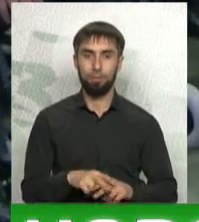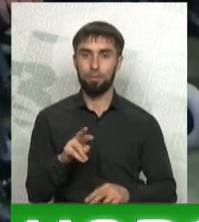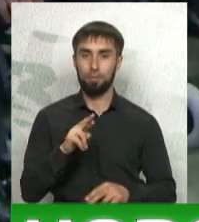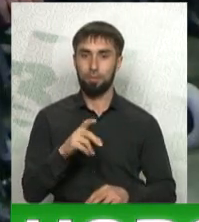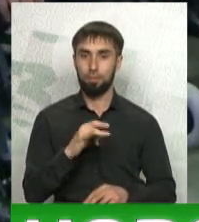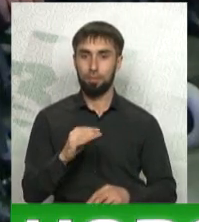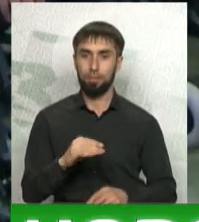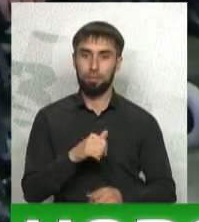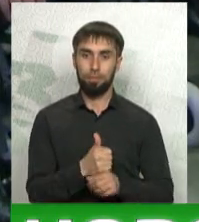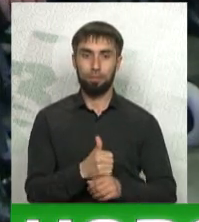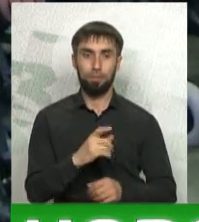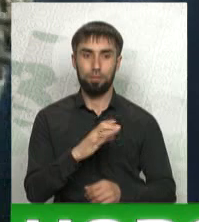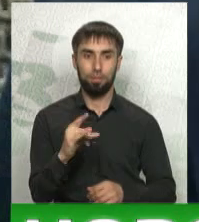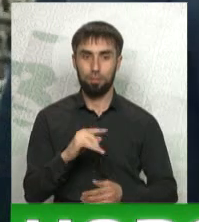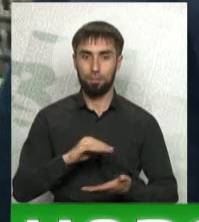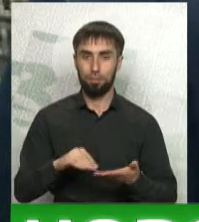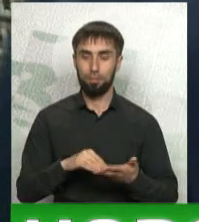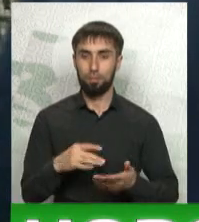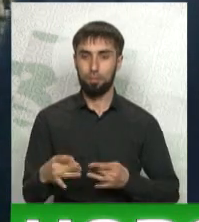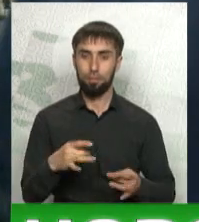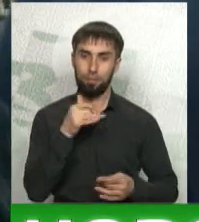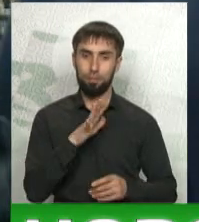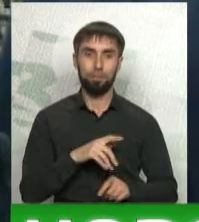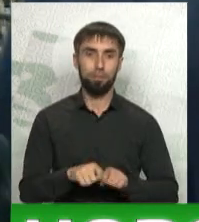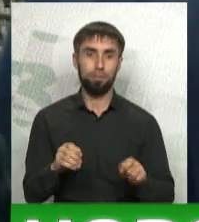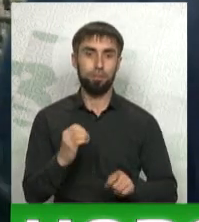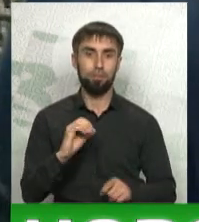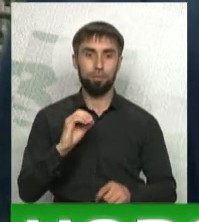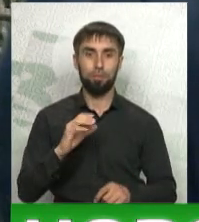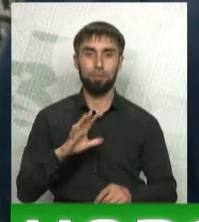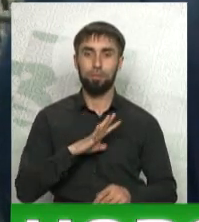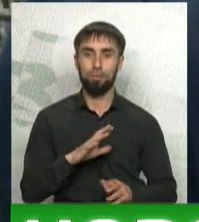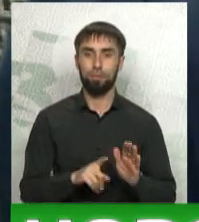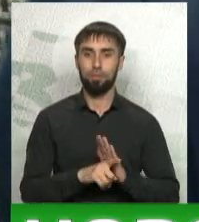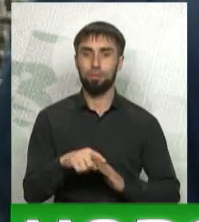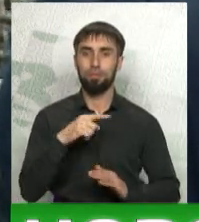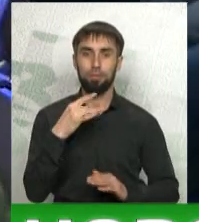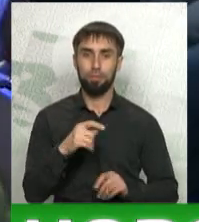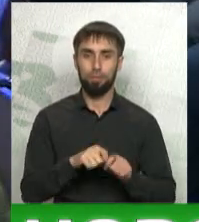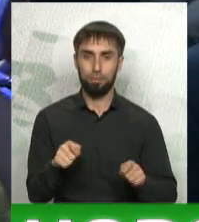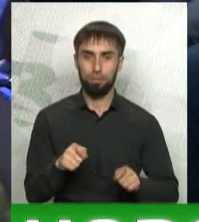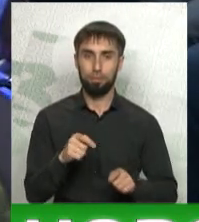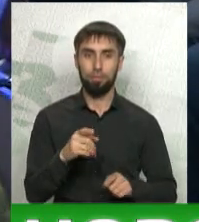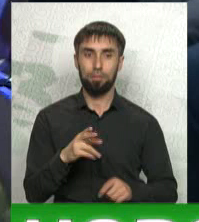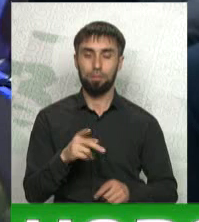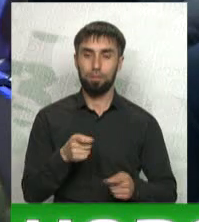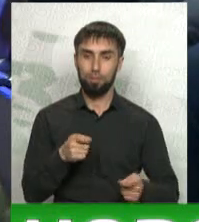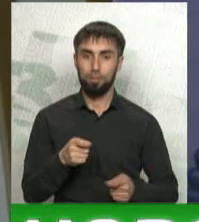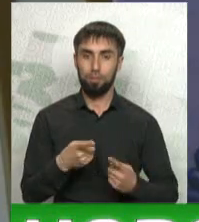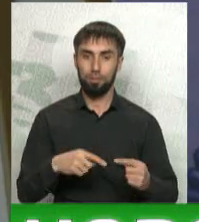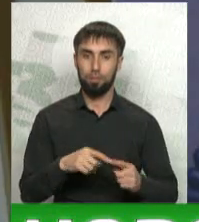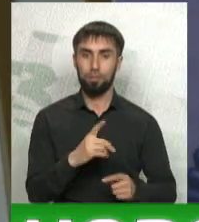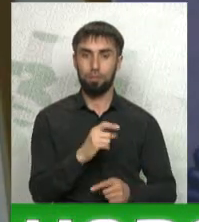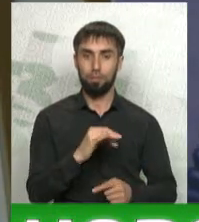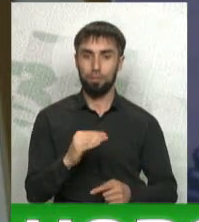хаваж возглавил союз писателей региона который был создан еще в годы образования субъекта в качестве руководителя организации ехала жена